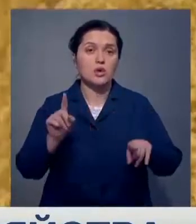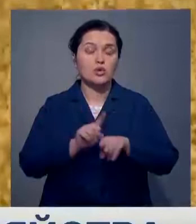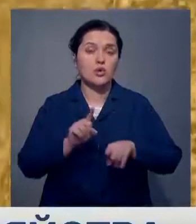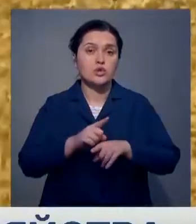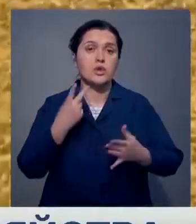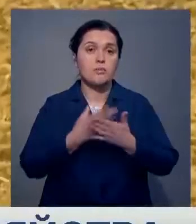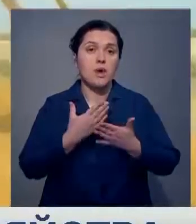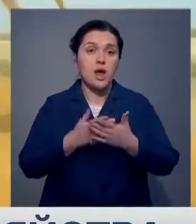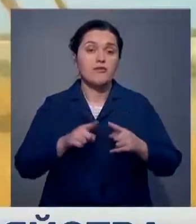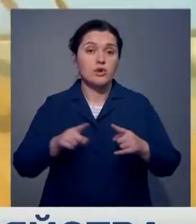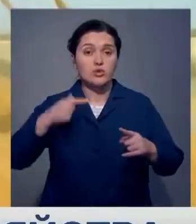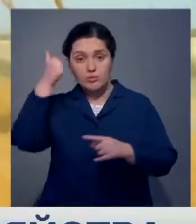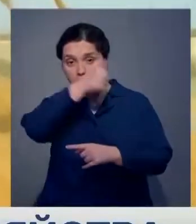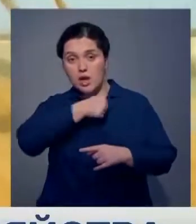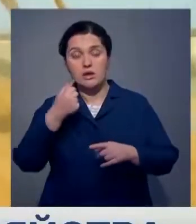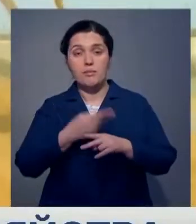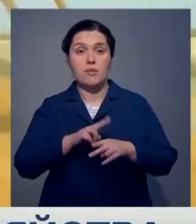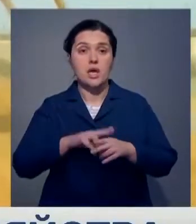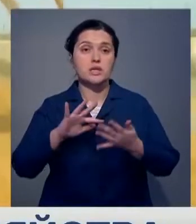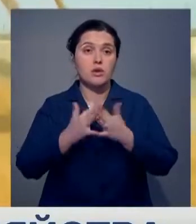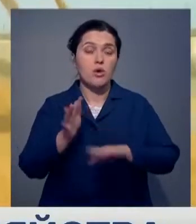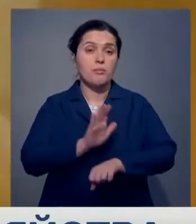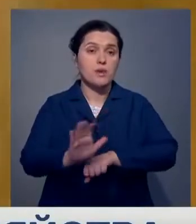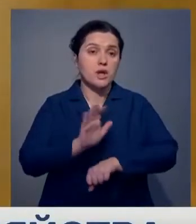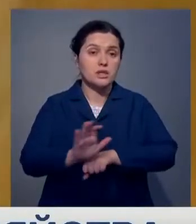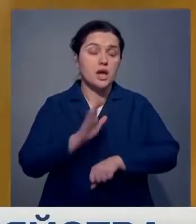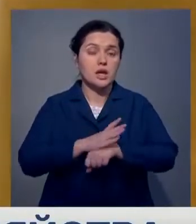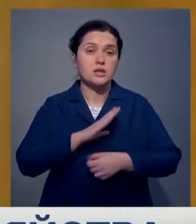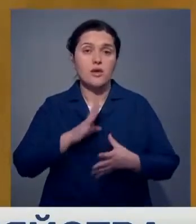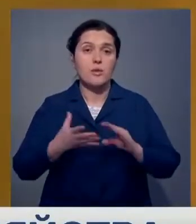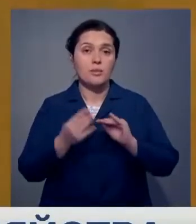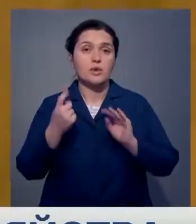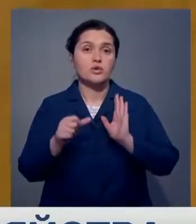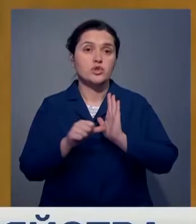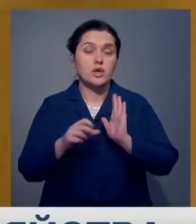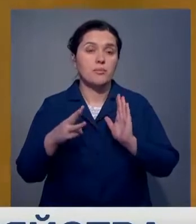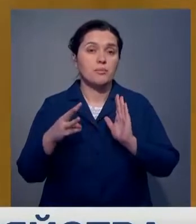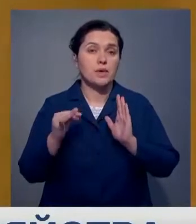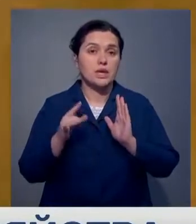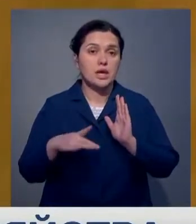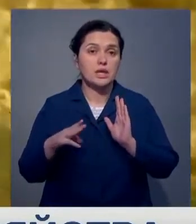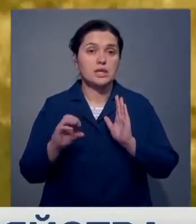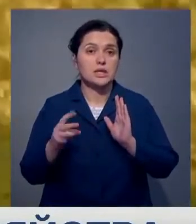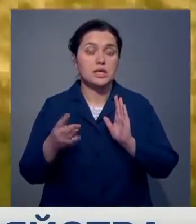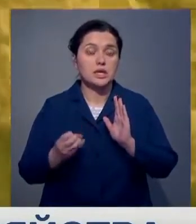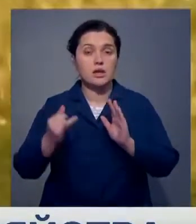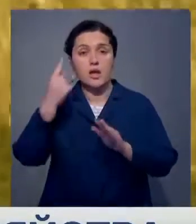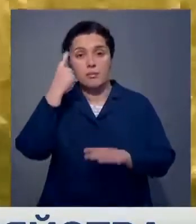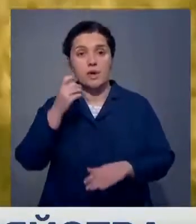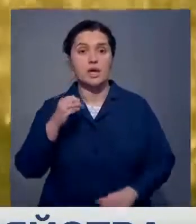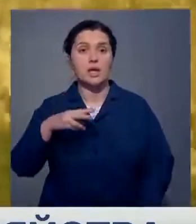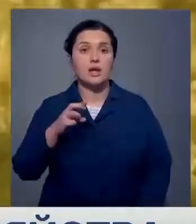В текущем году сельхозпроизводители Приоралья произвели продуктов на 106 миллиардов тенге. И, как прогнозировал